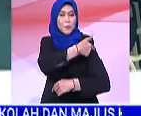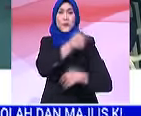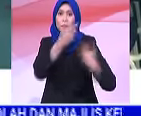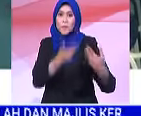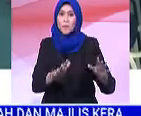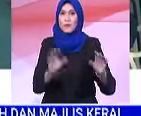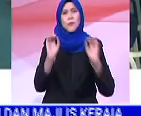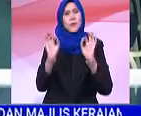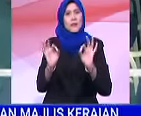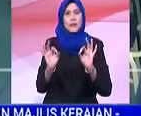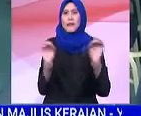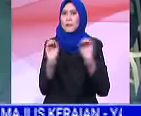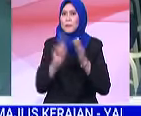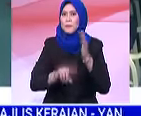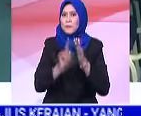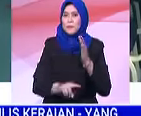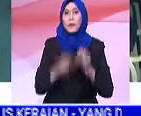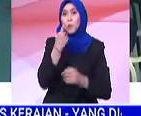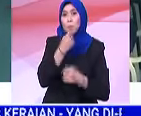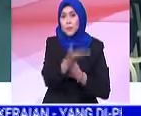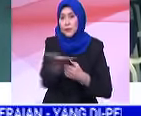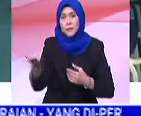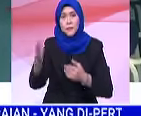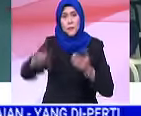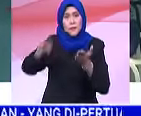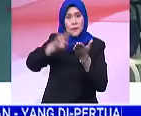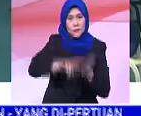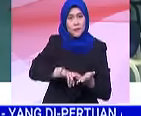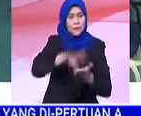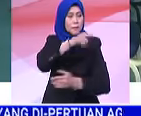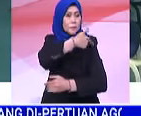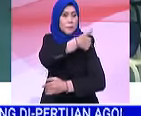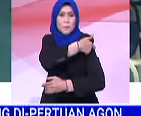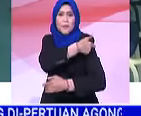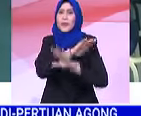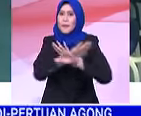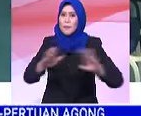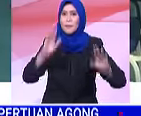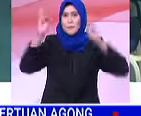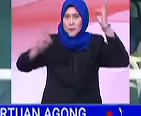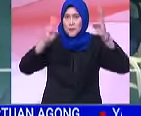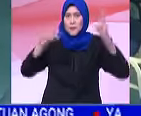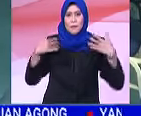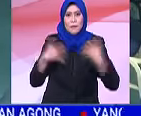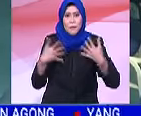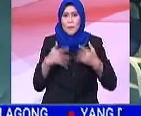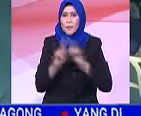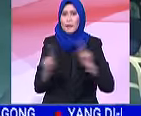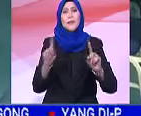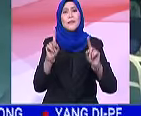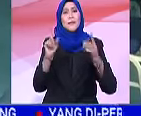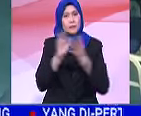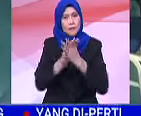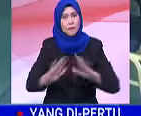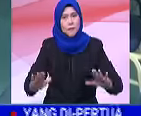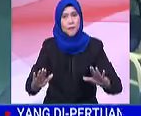apa-apa kesan. Jadi kepada anda yang masih lagi belum mendaftar sebagai penerima vaksin, jangan ragu-ragu dan jangan takut. InsyaAllah selamat